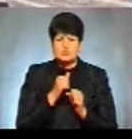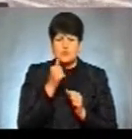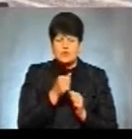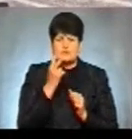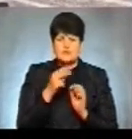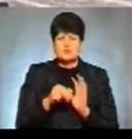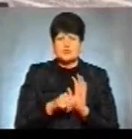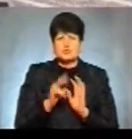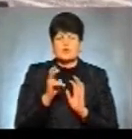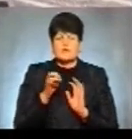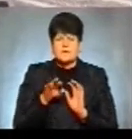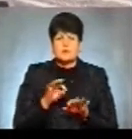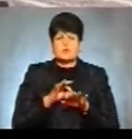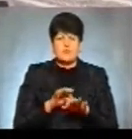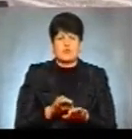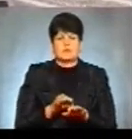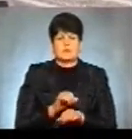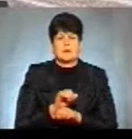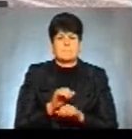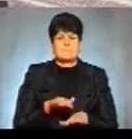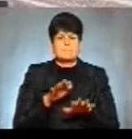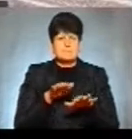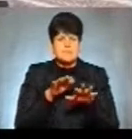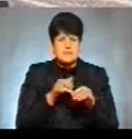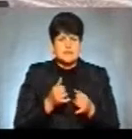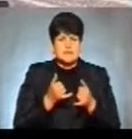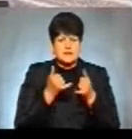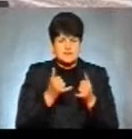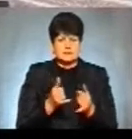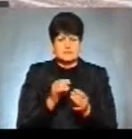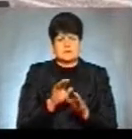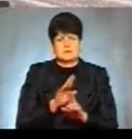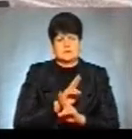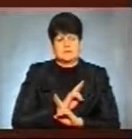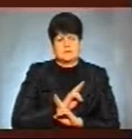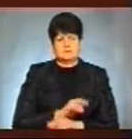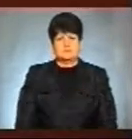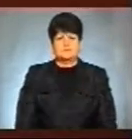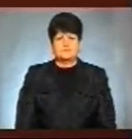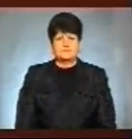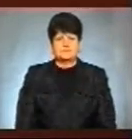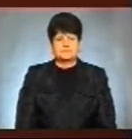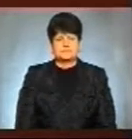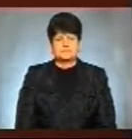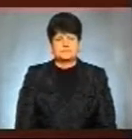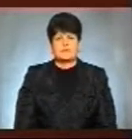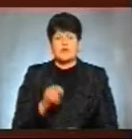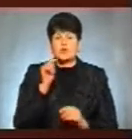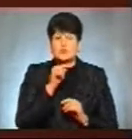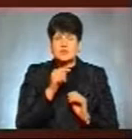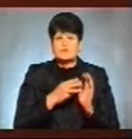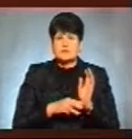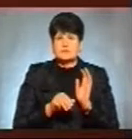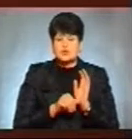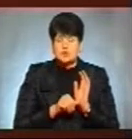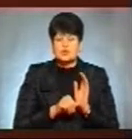26 квітня, проводять мітинг-реквієм за загиблими. Соломія Струс, Юрій Багрій. Новини. Тоді у 86-му вогонь,